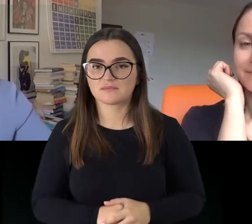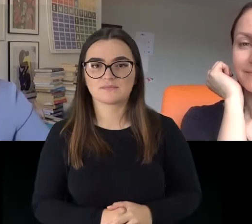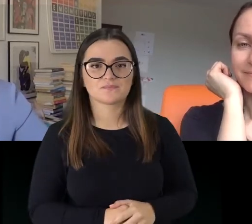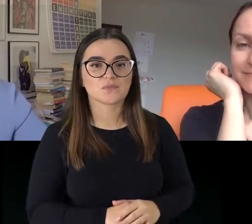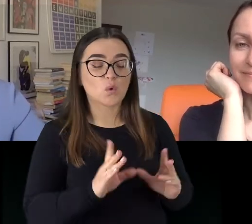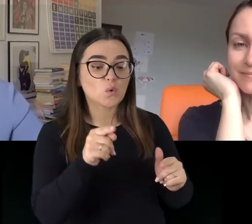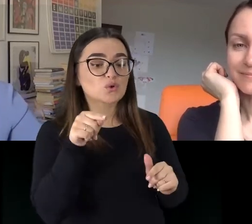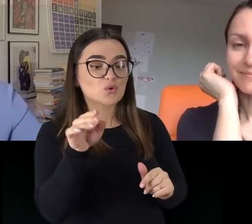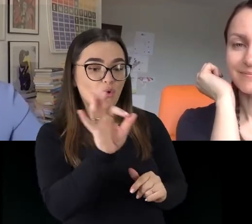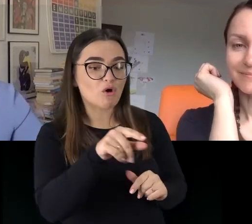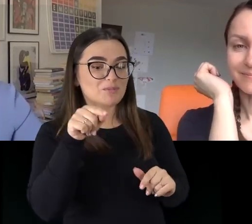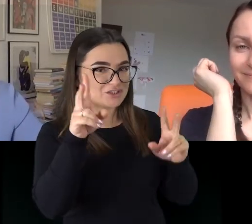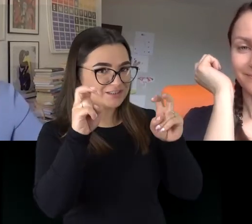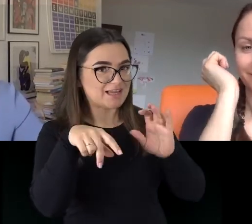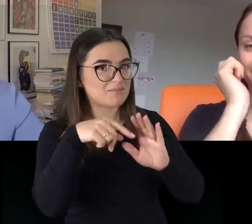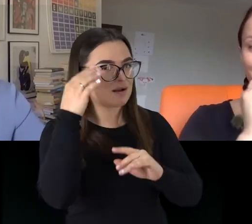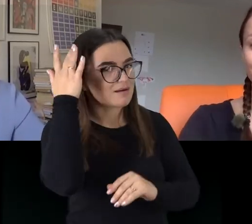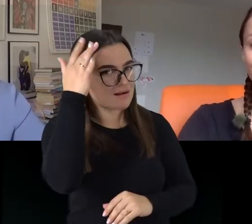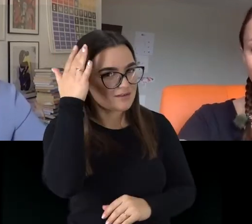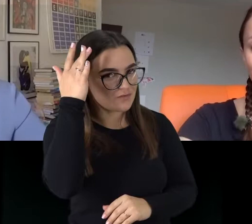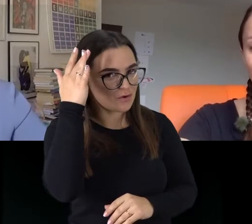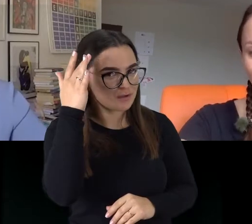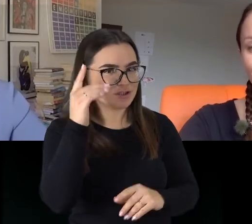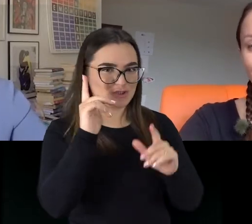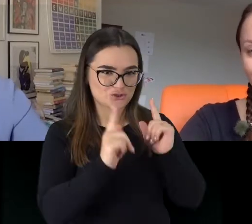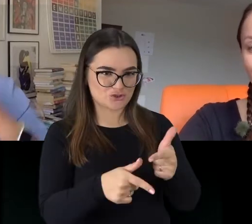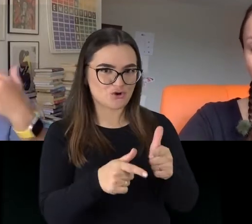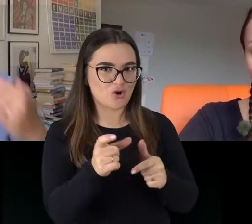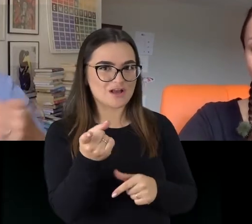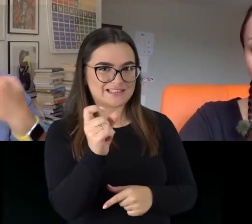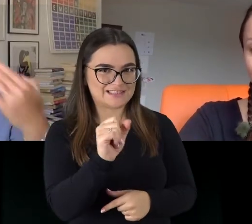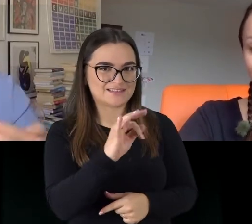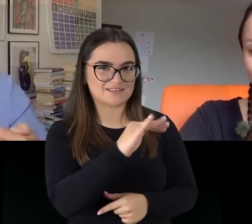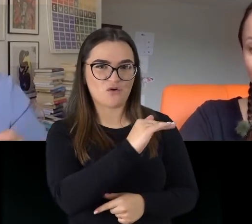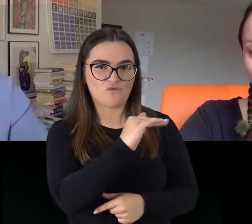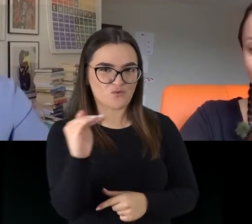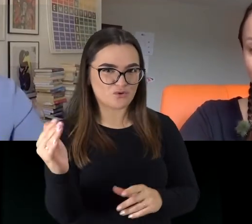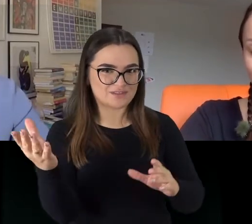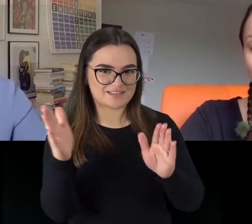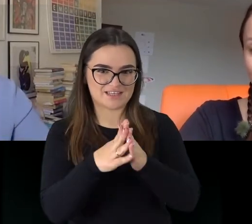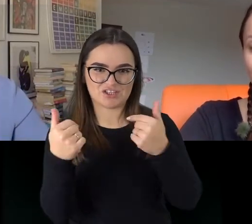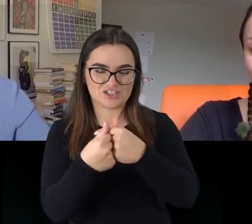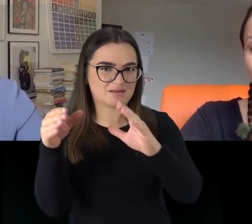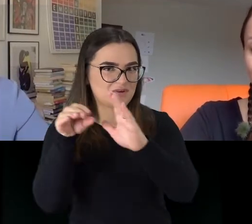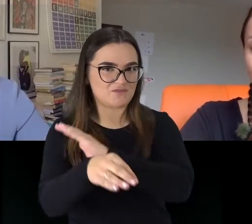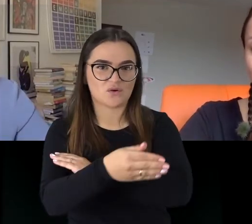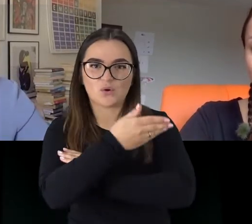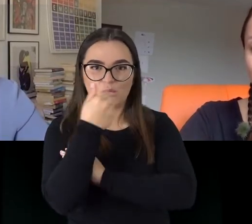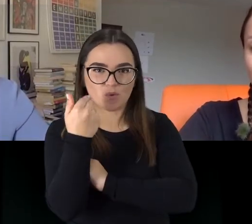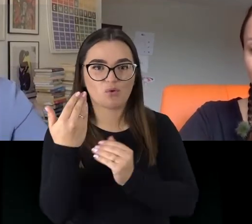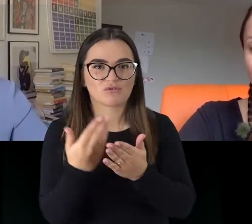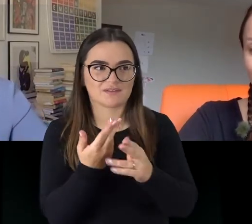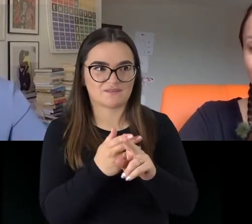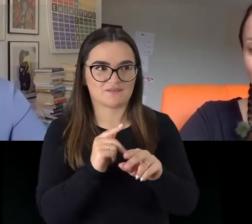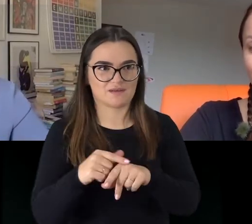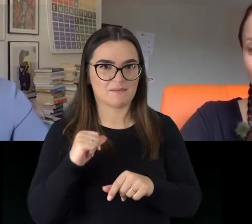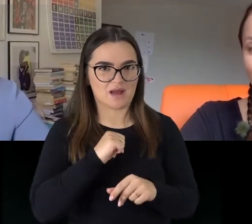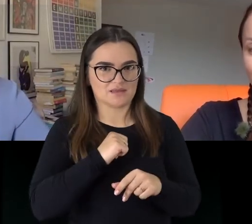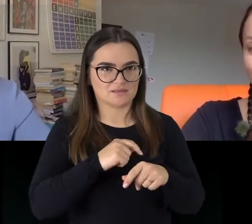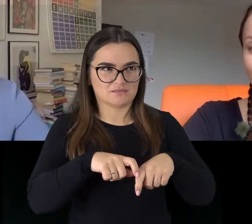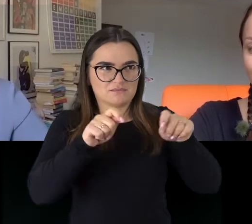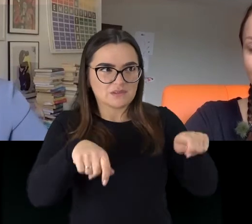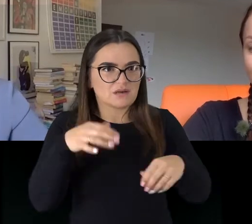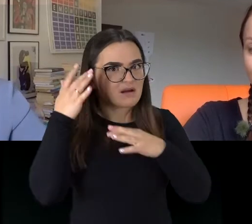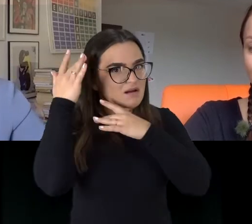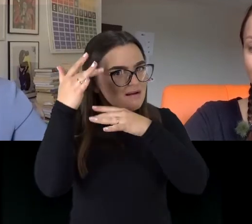galvojat, tai jūs jau savaime nesat disfunkcinė šeima, ar ne? Jau savaime nesat. nes jau turit minčių, ne? Nu, turime nei, kad